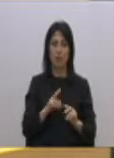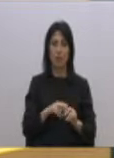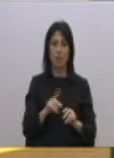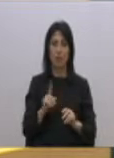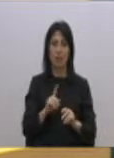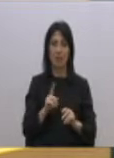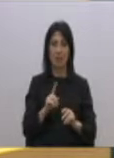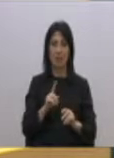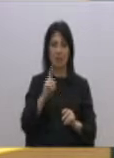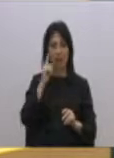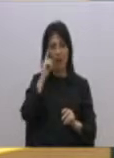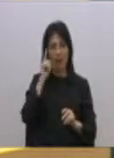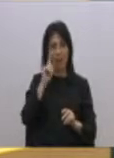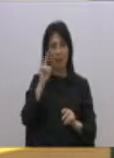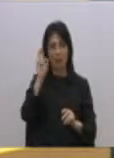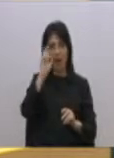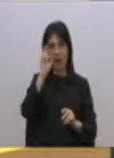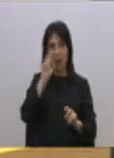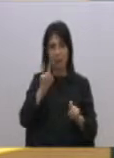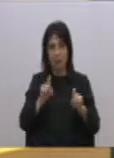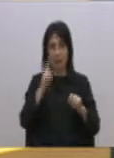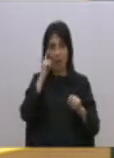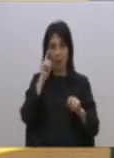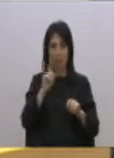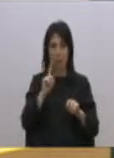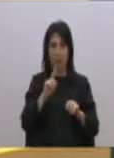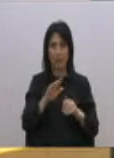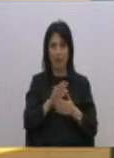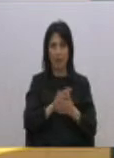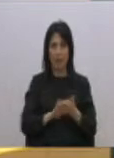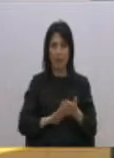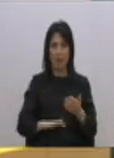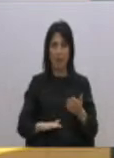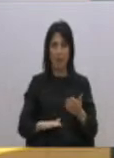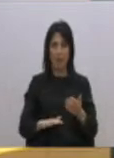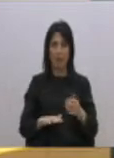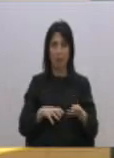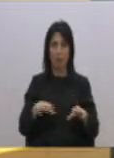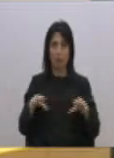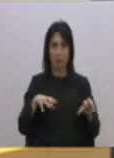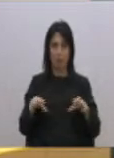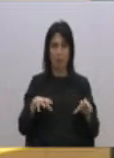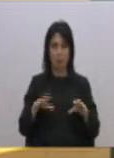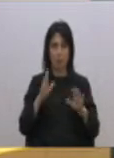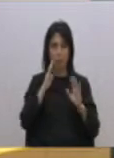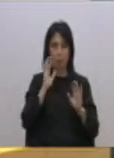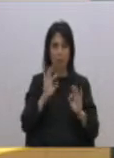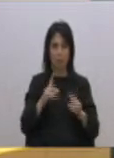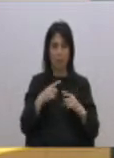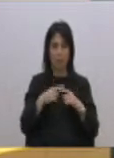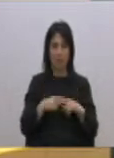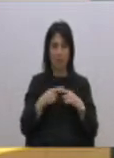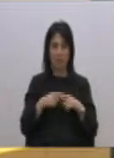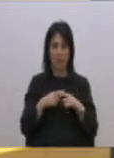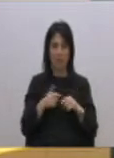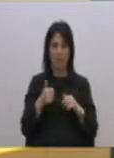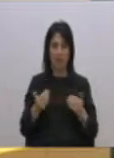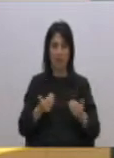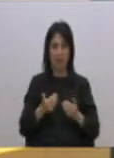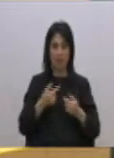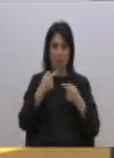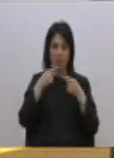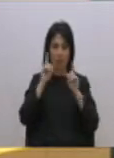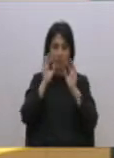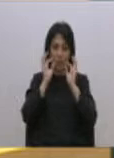რაც გაფიქრებინებთ, რომ ხელისუფლებაში დარჩებით. გააგრძელებთ კორუფციული და უსამართლო სქემებით კარგი ცხოვრების